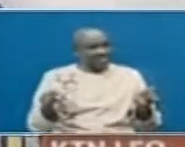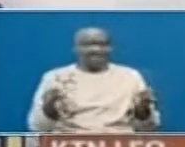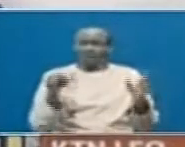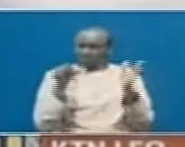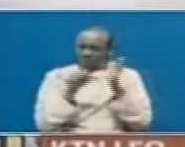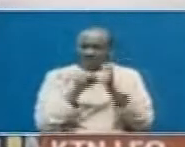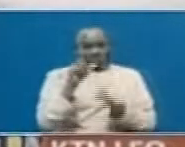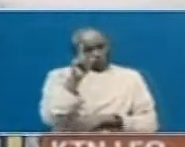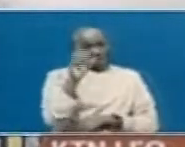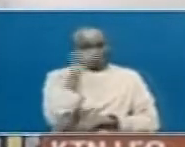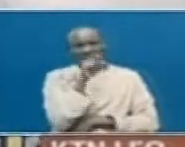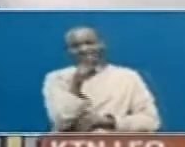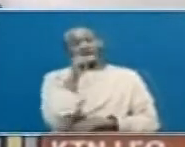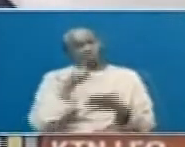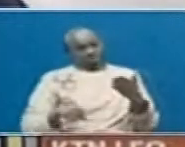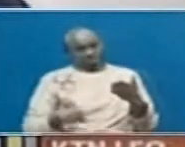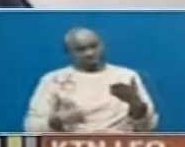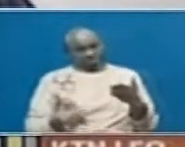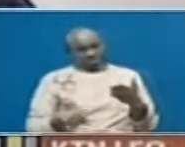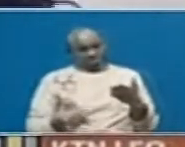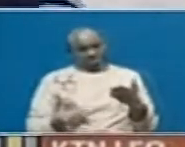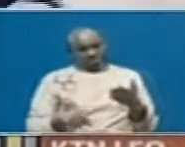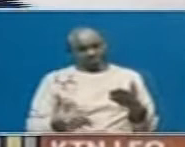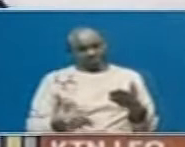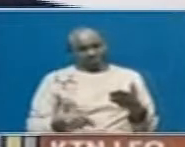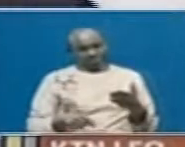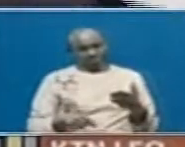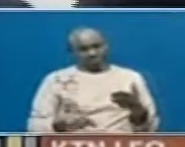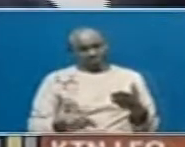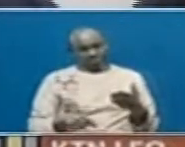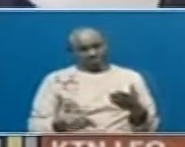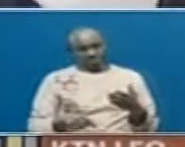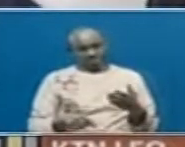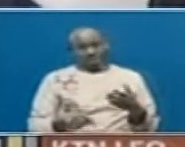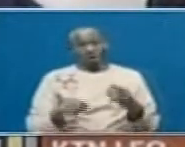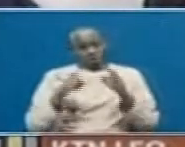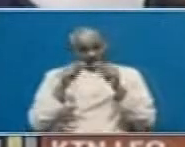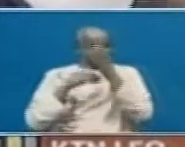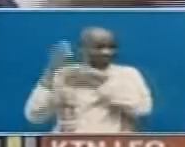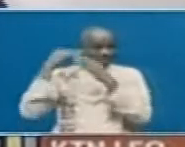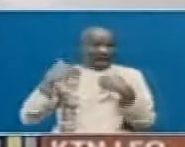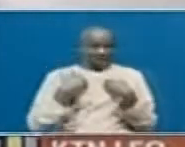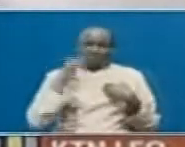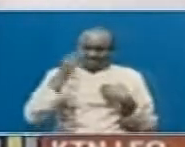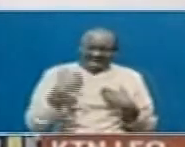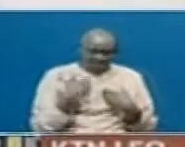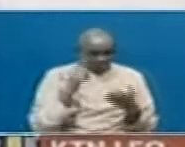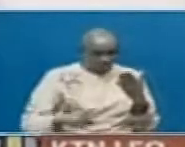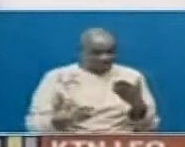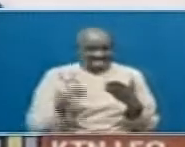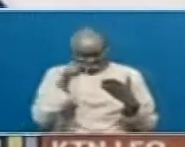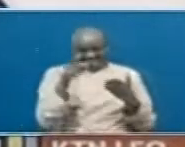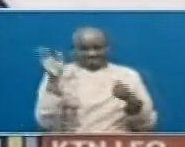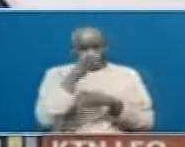ukosefu ambao upo ni wa nyimbo zilizokuwepo. Inatakiwa